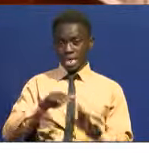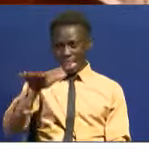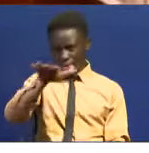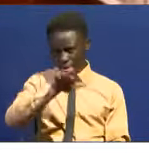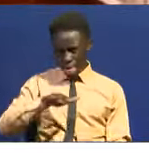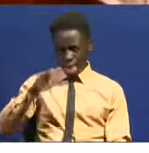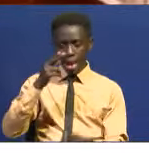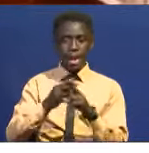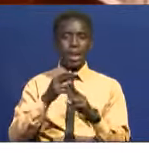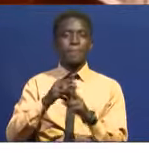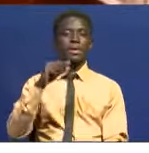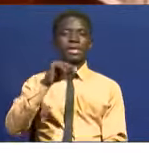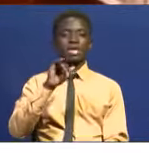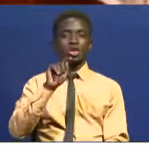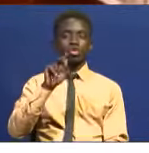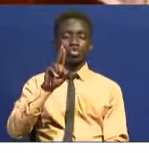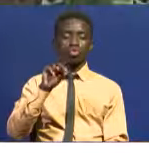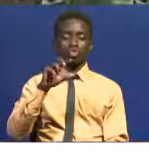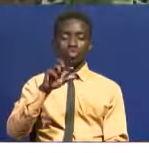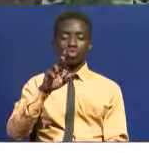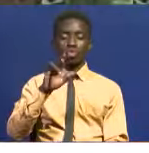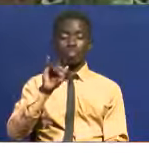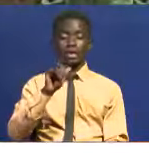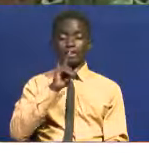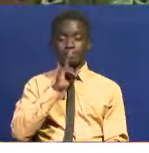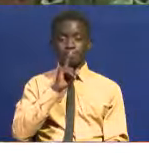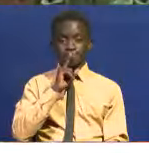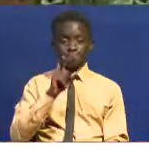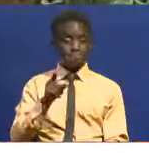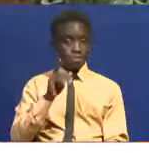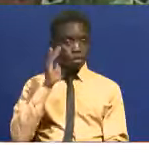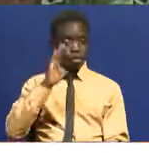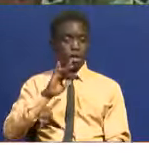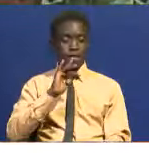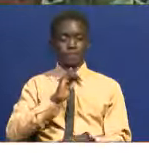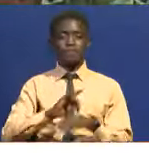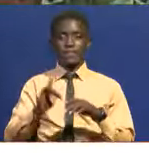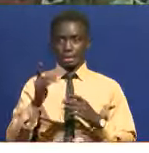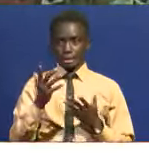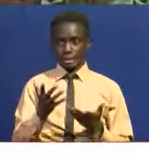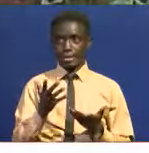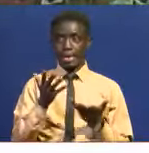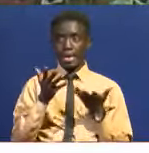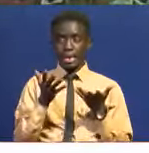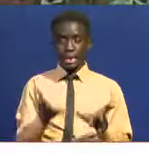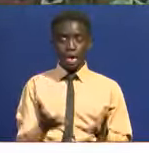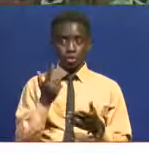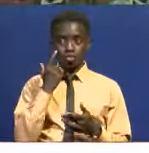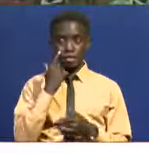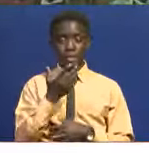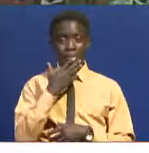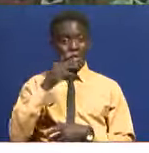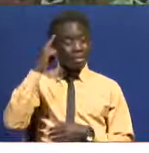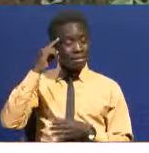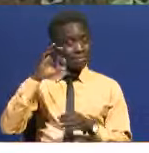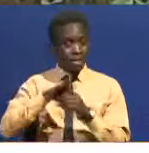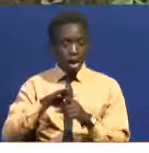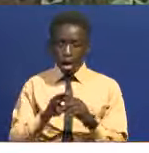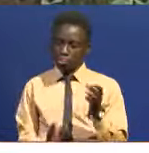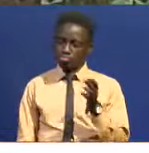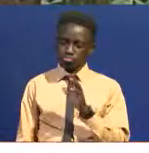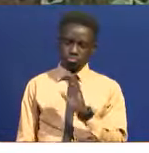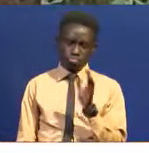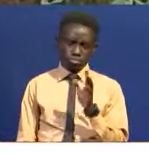hoja hiyo imejiri wakati usiofaa. Kiambu, viongozi wa Kiambu, mfikirie kampuni ya kwenda kuweka hiyo vote, sababu